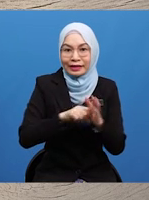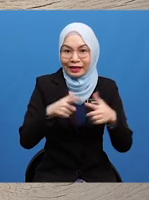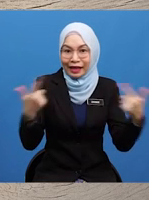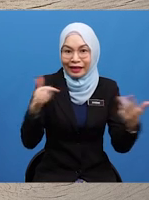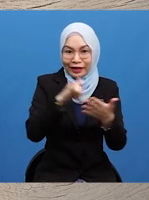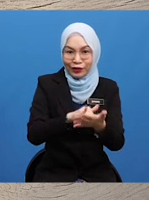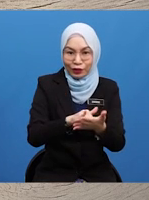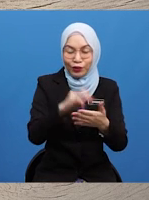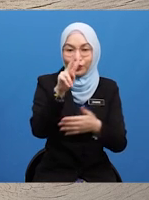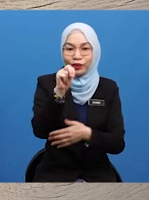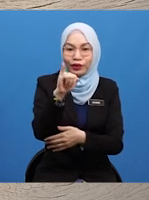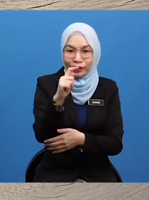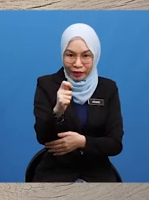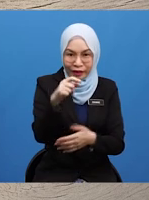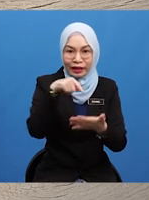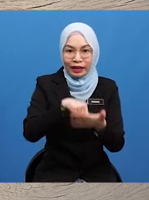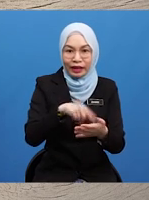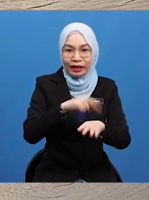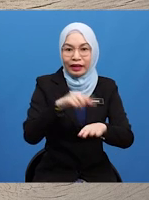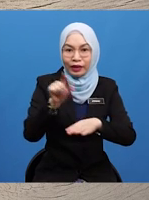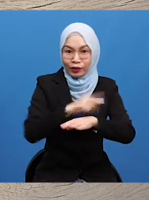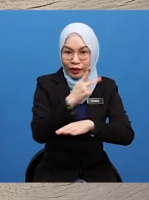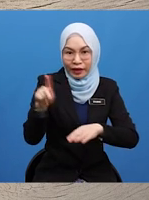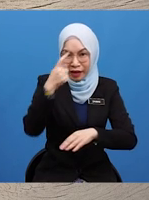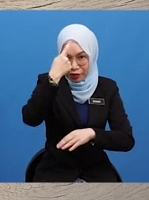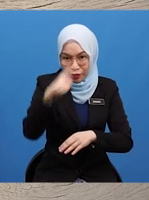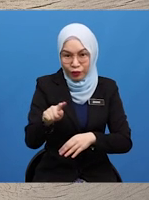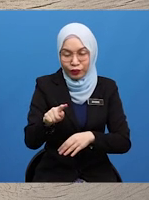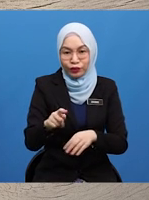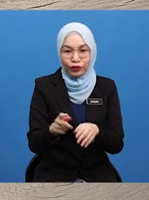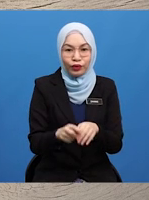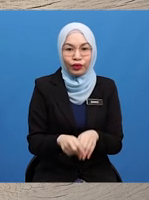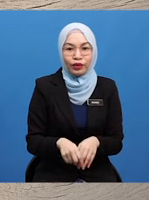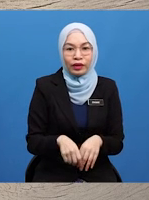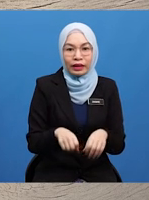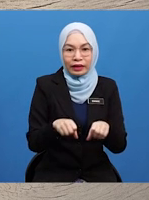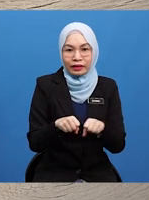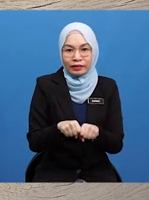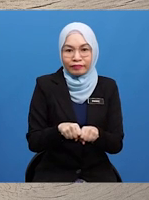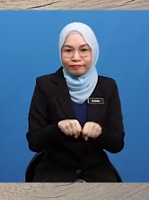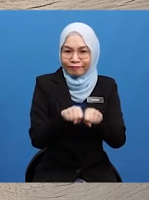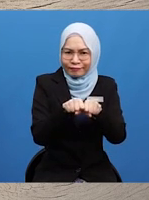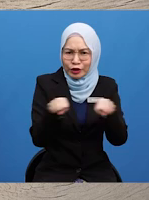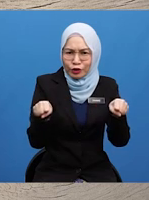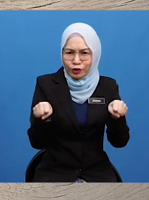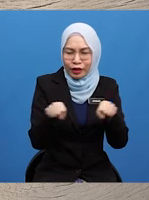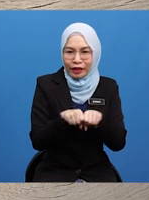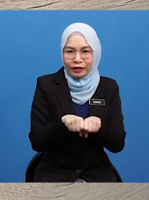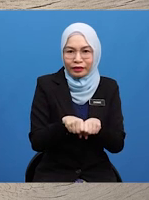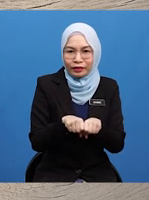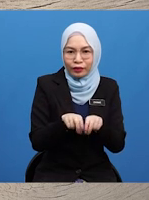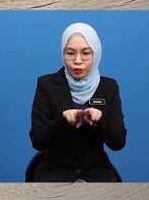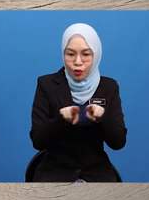padu juga boleh digunakan untuk menyukat cecair seperti